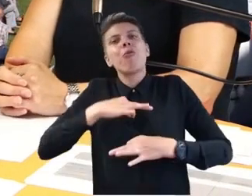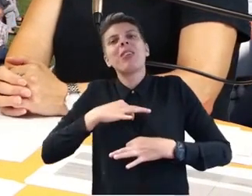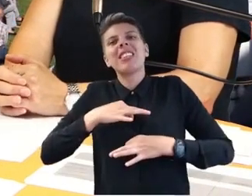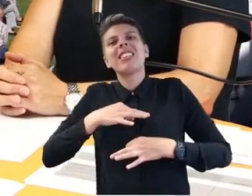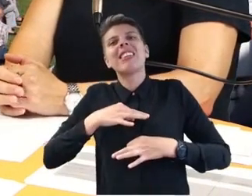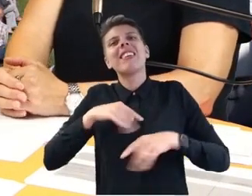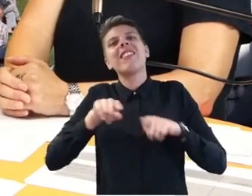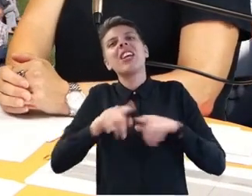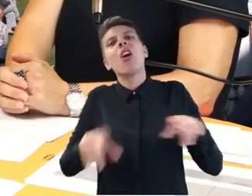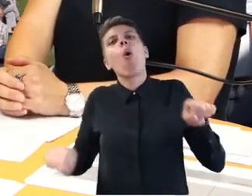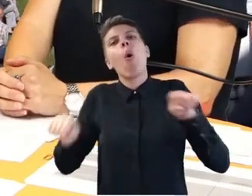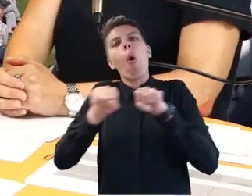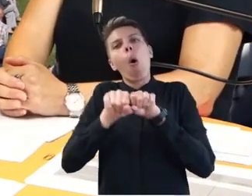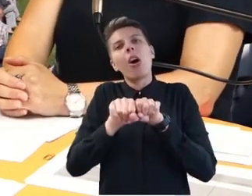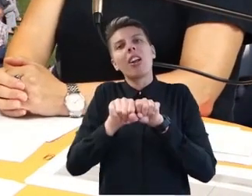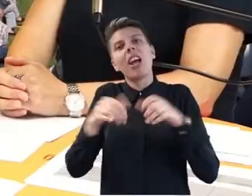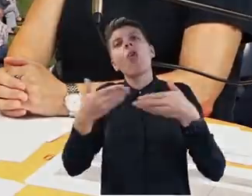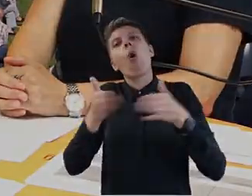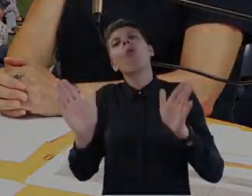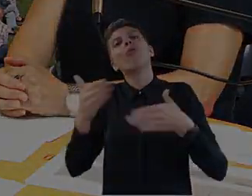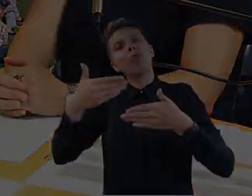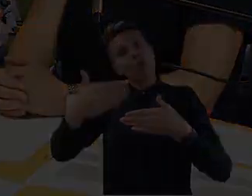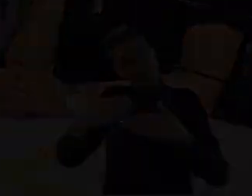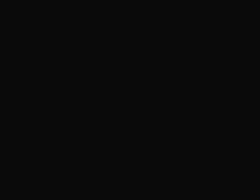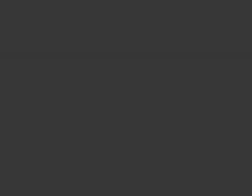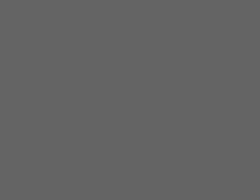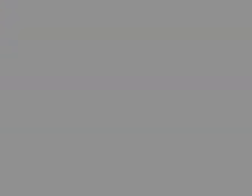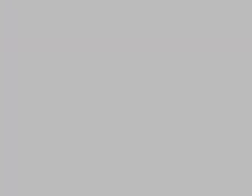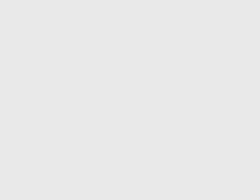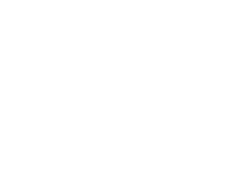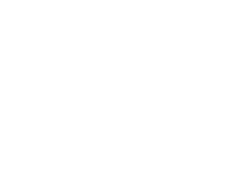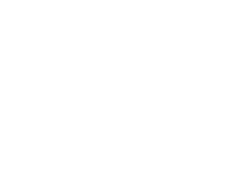tag der offenen tür ich danke ihnen